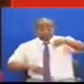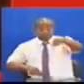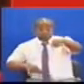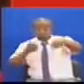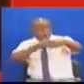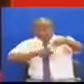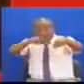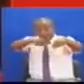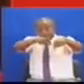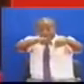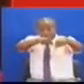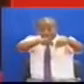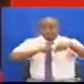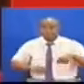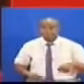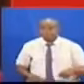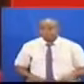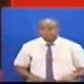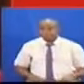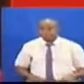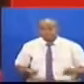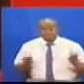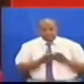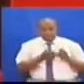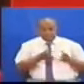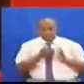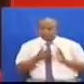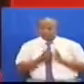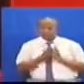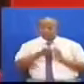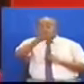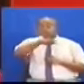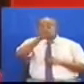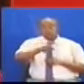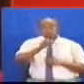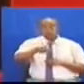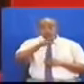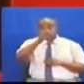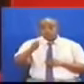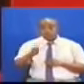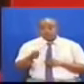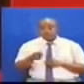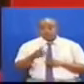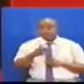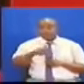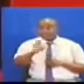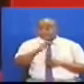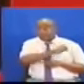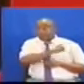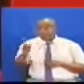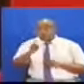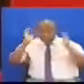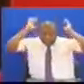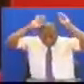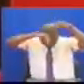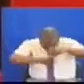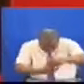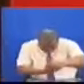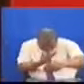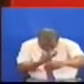Tanzania. Lakini wapongeze Watanzania na hasa kutekeleza ile siku ya Nyungu, wiki ya Nyungu, niwapongeze sana